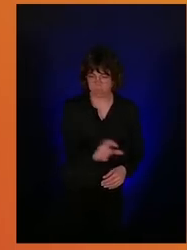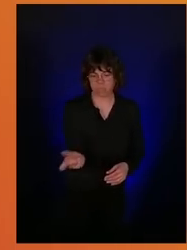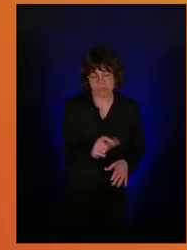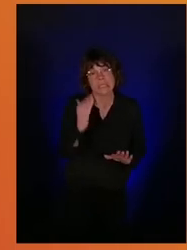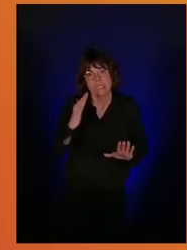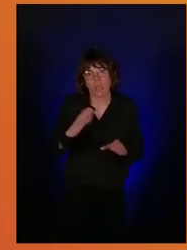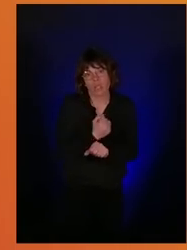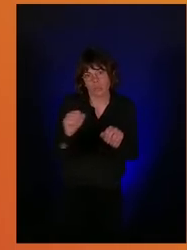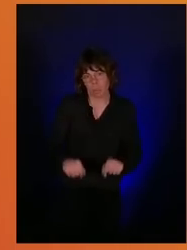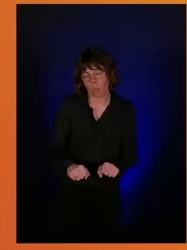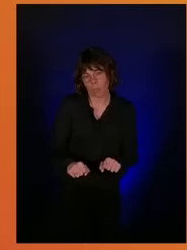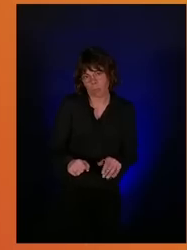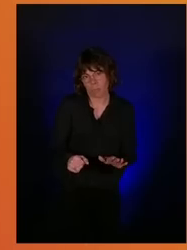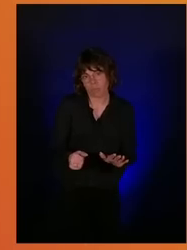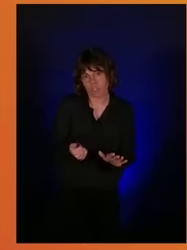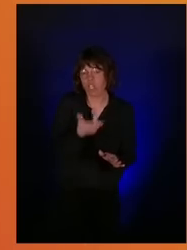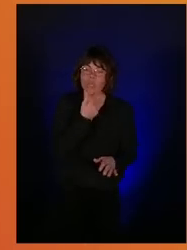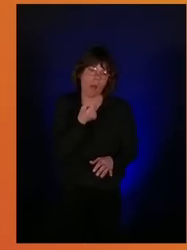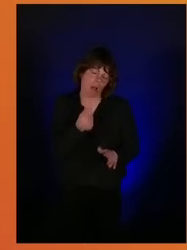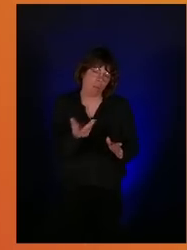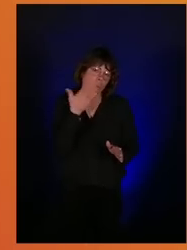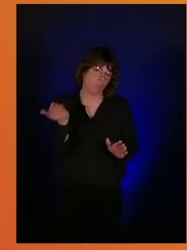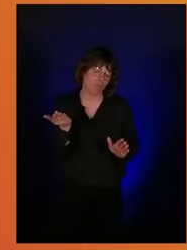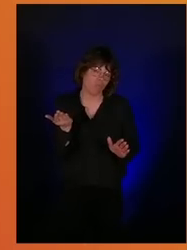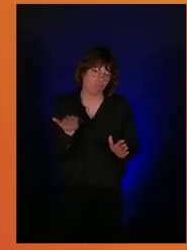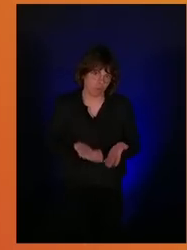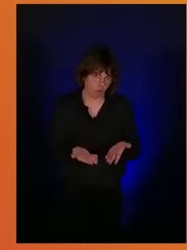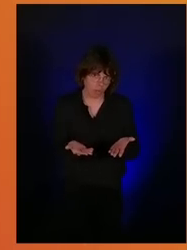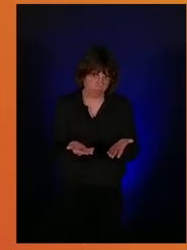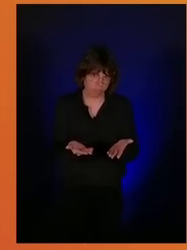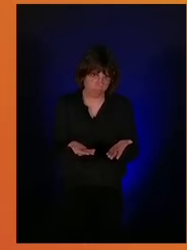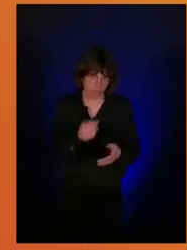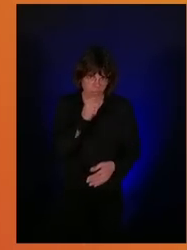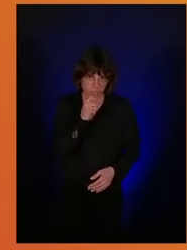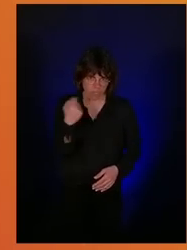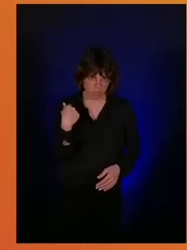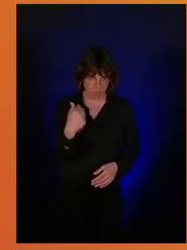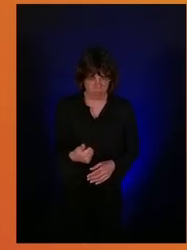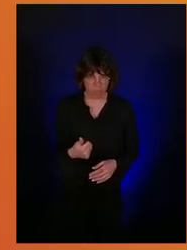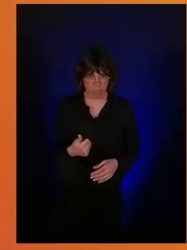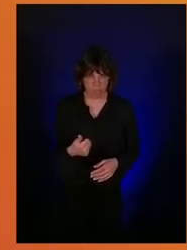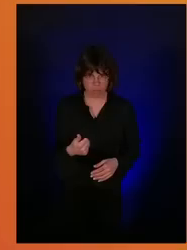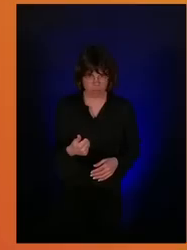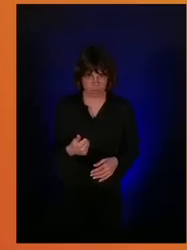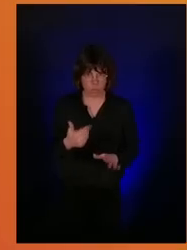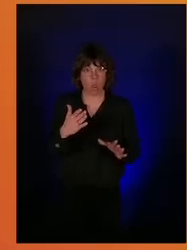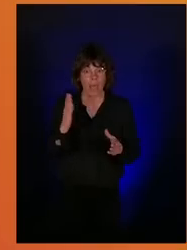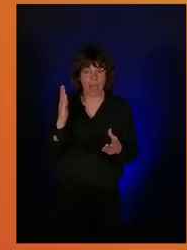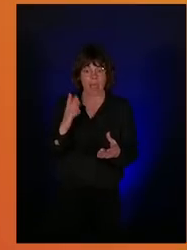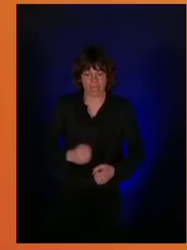faire, ça serait classe. Voilà. Alors, je donne la parole à un camarade au micro numéro 1. Pour les